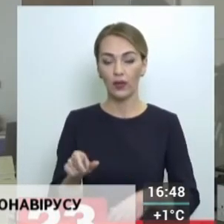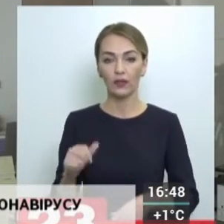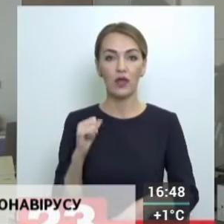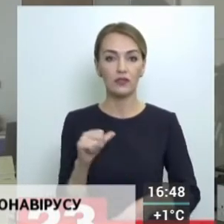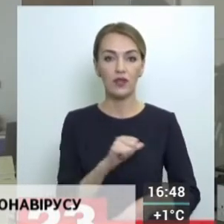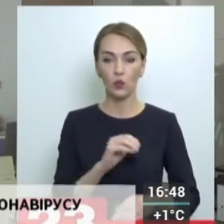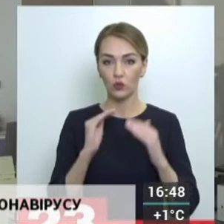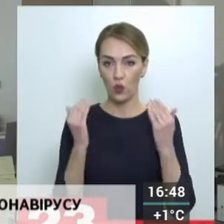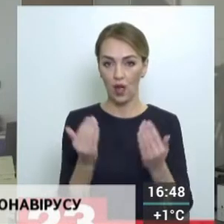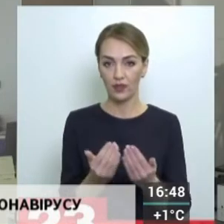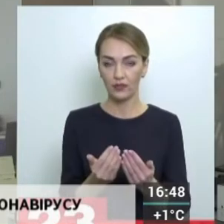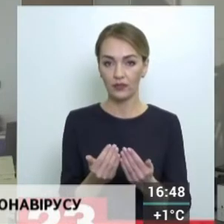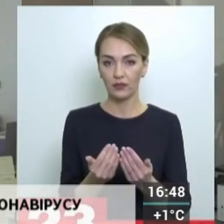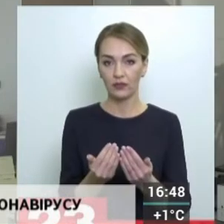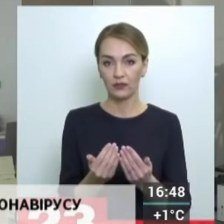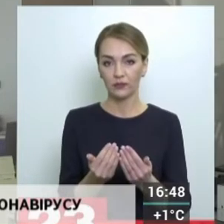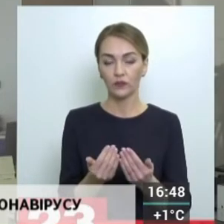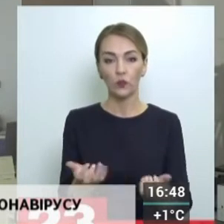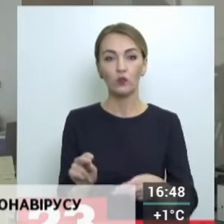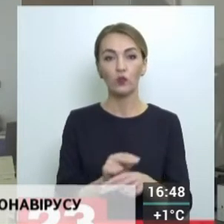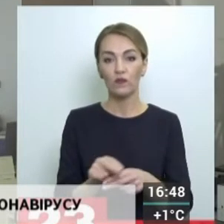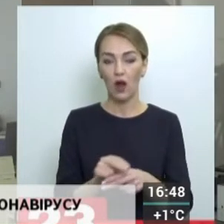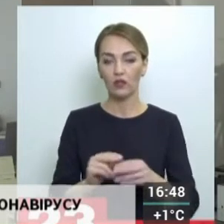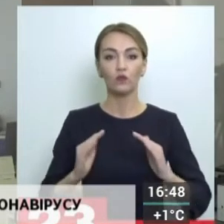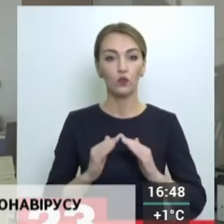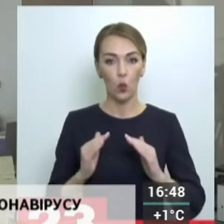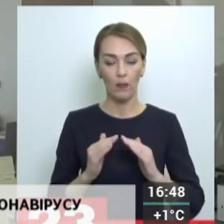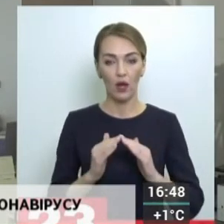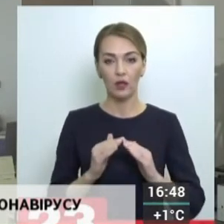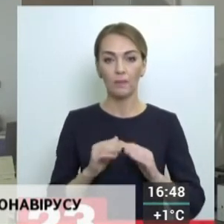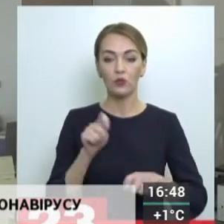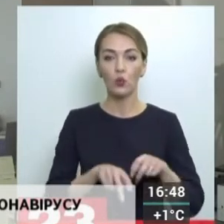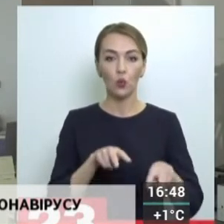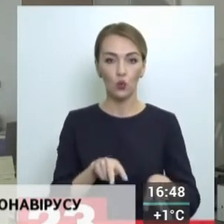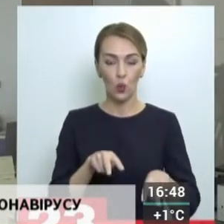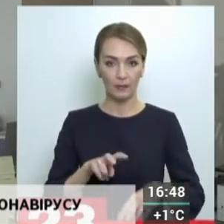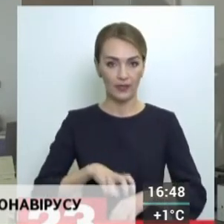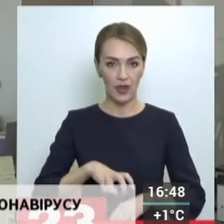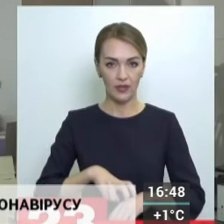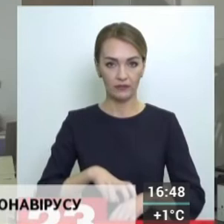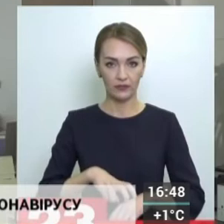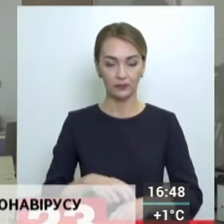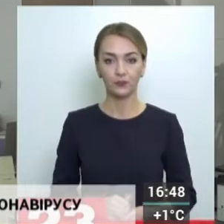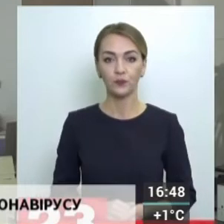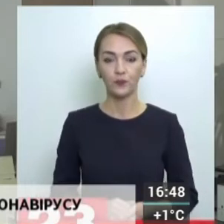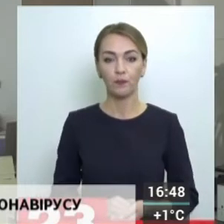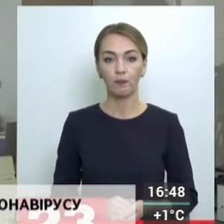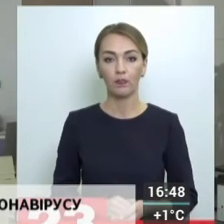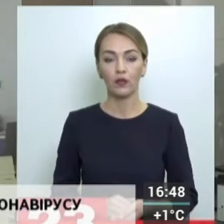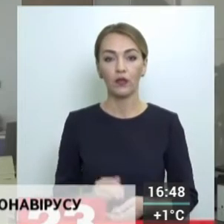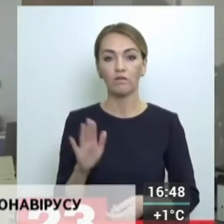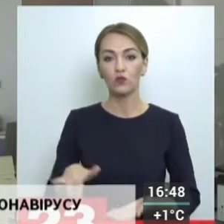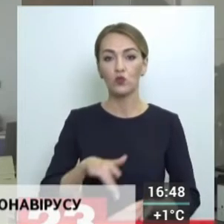самоізоляції отримують лікування вдома під контролем лікарів. В